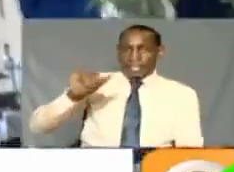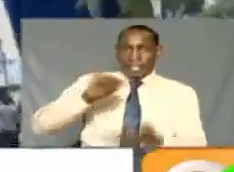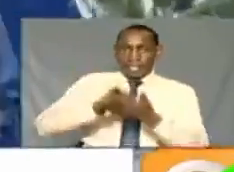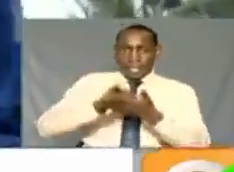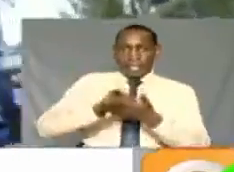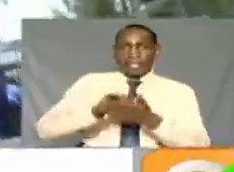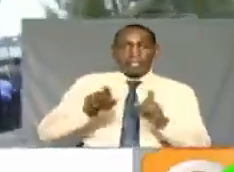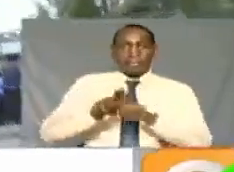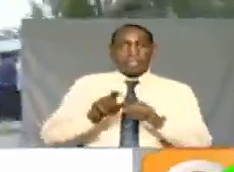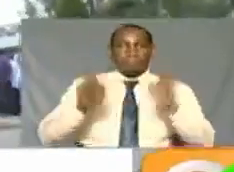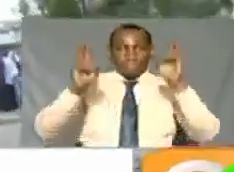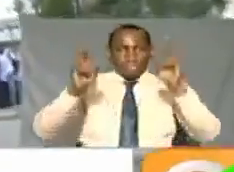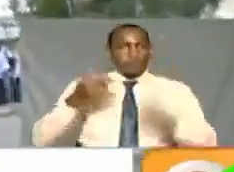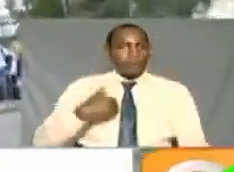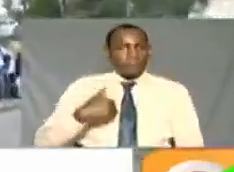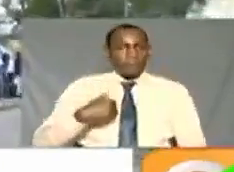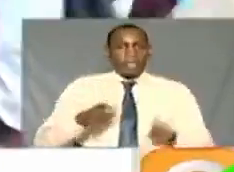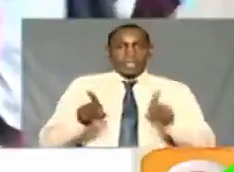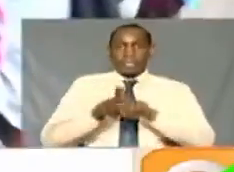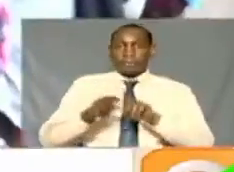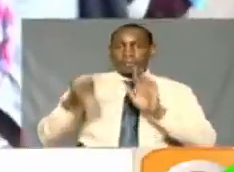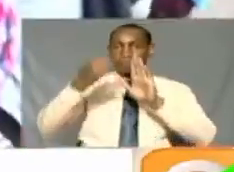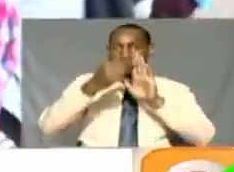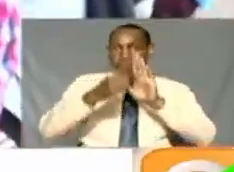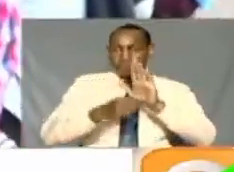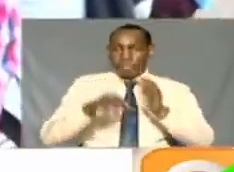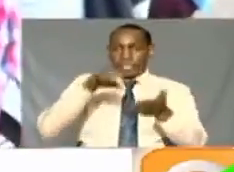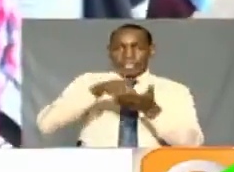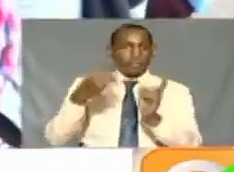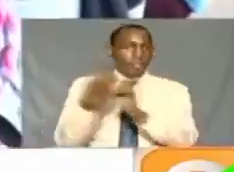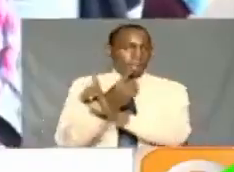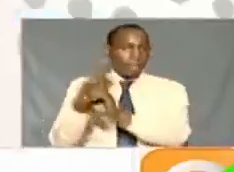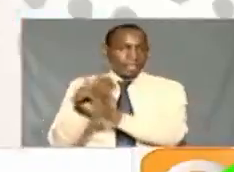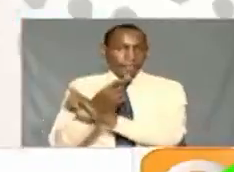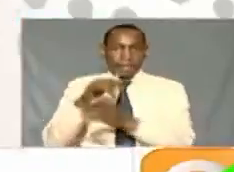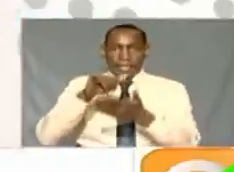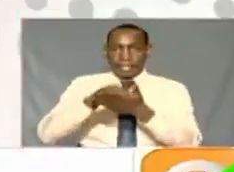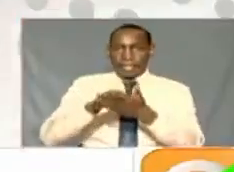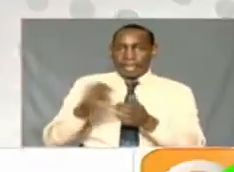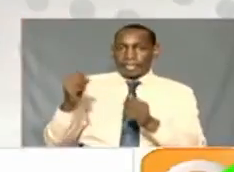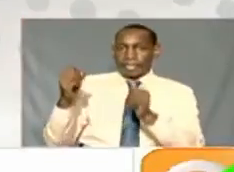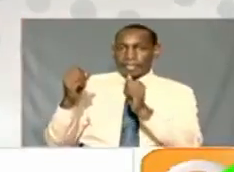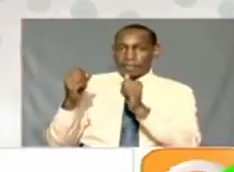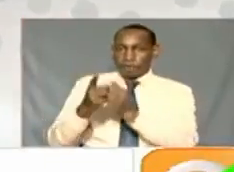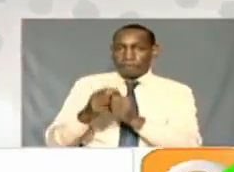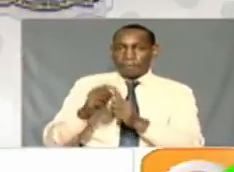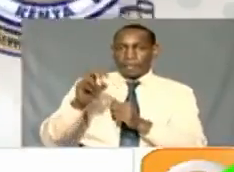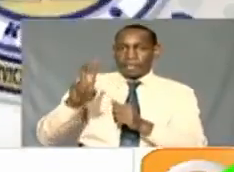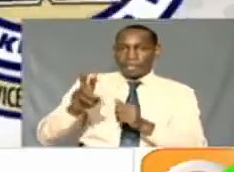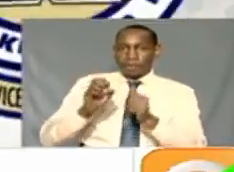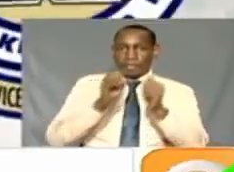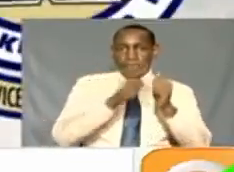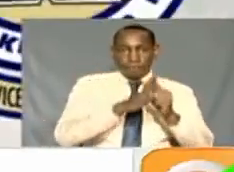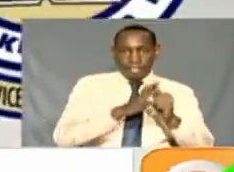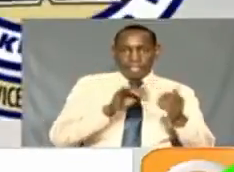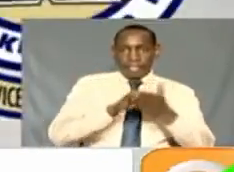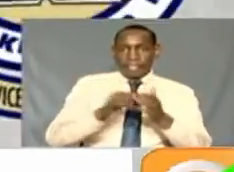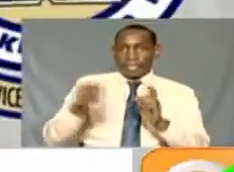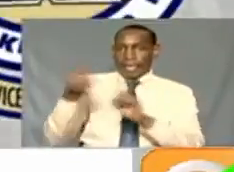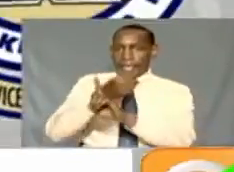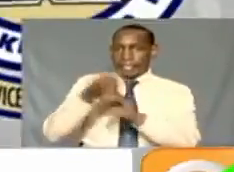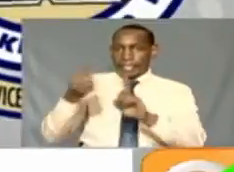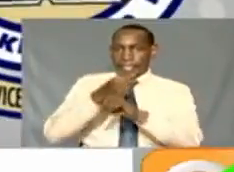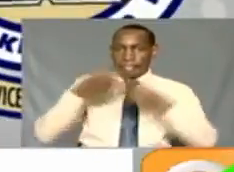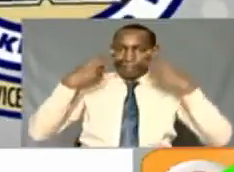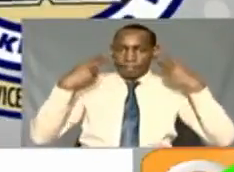kooni kuhusiana na swala hilo. Inataja msururu wa visa tofauti kwamba Novemba 22 mwaka 2014 kwenye shambulizi